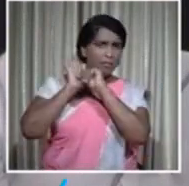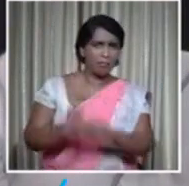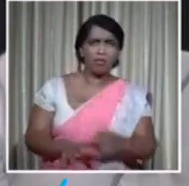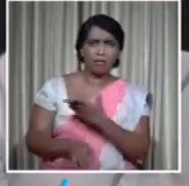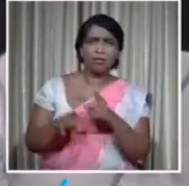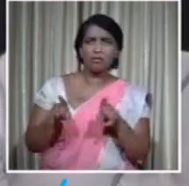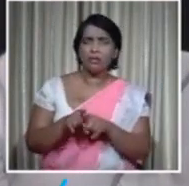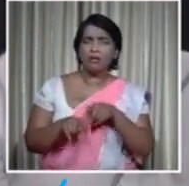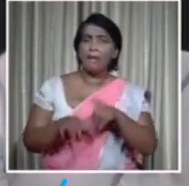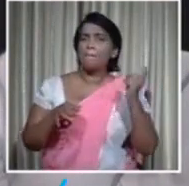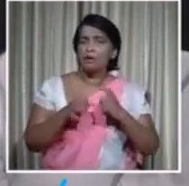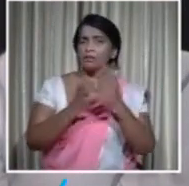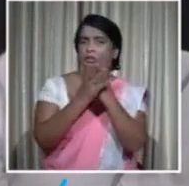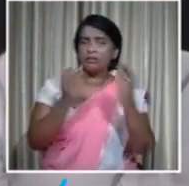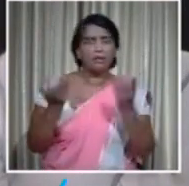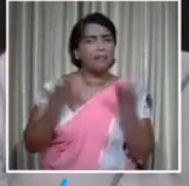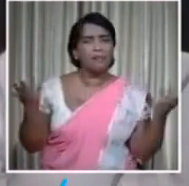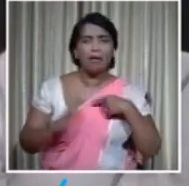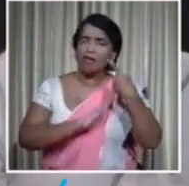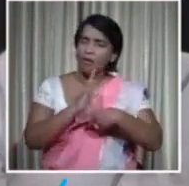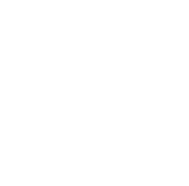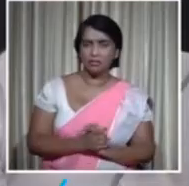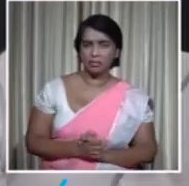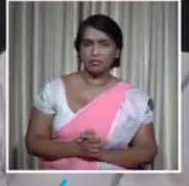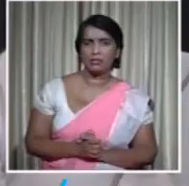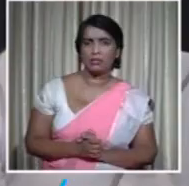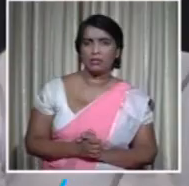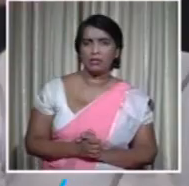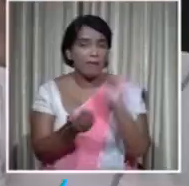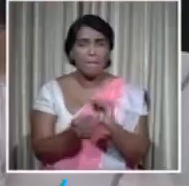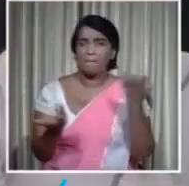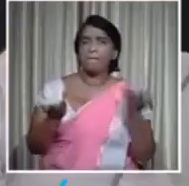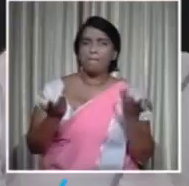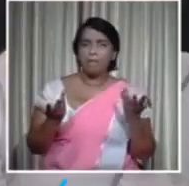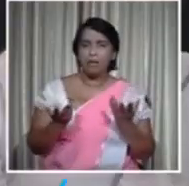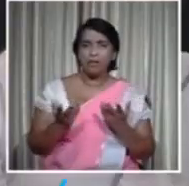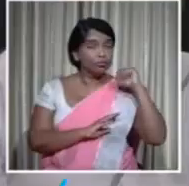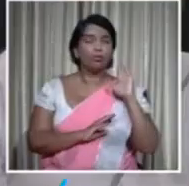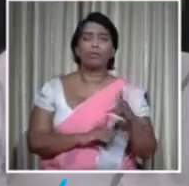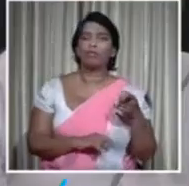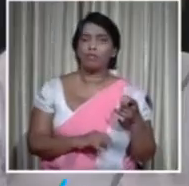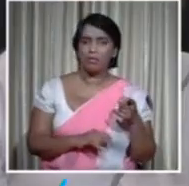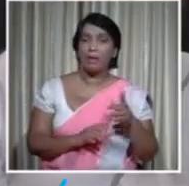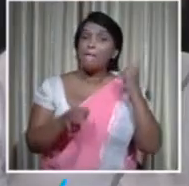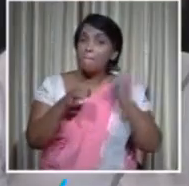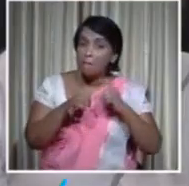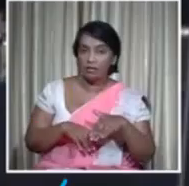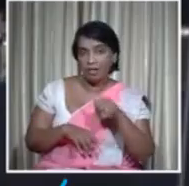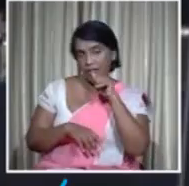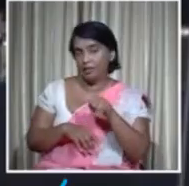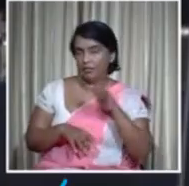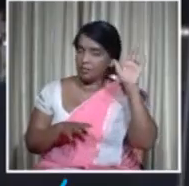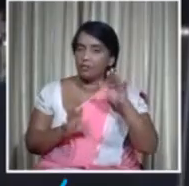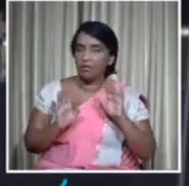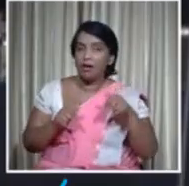නම් මේ ප්‍රශ්නට විසඳුමක් නැහැ. රට අගාධයටමයි යන්නේ. මේක බේරන්න බෑ. කොන්දක් තියෙන්න ඕනේ. ප්‍රශ්නකට උත්තරයක් දෙන්න ඕනේ. ඔව්